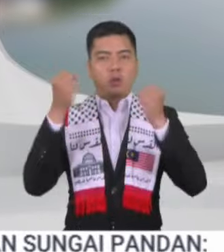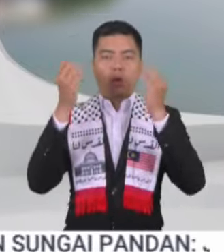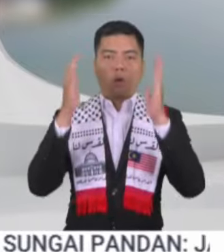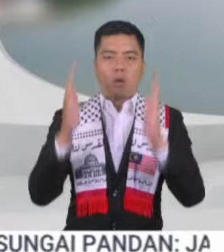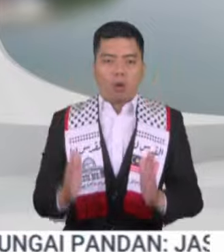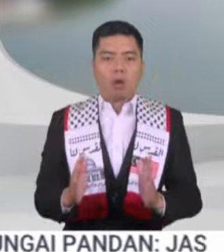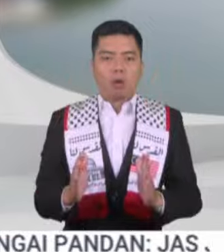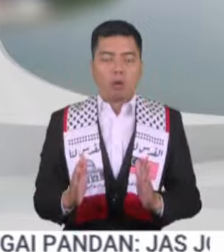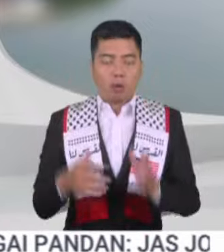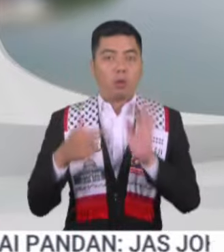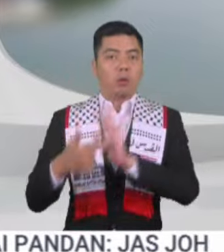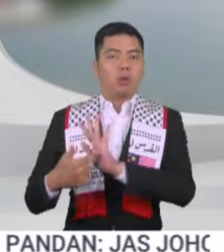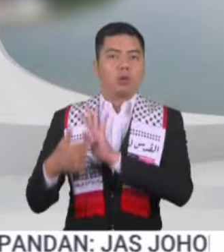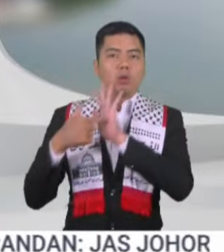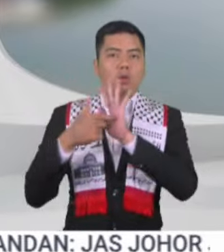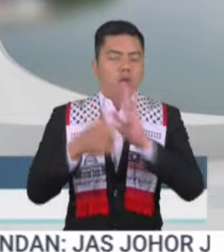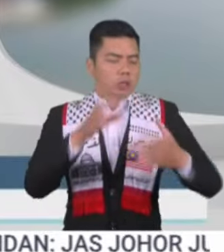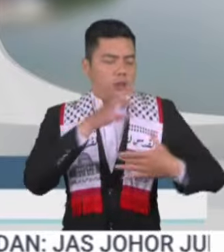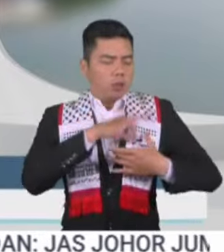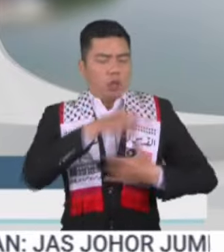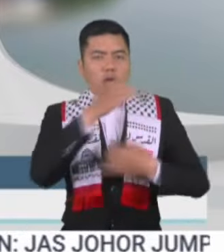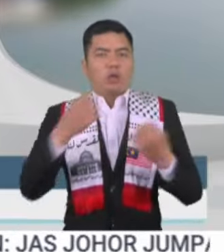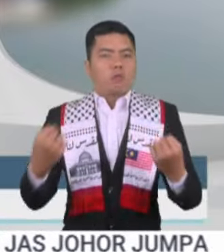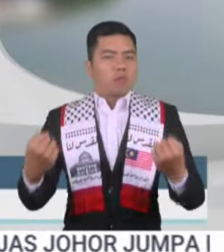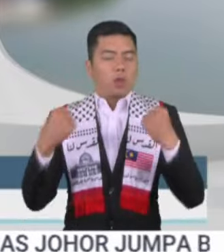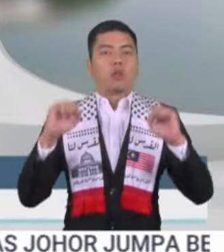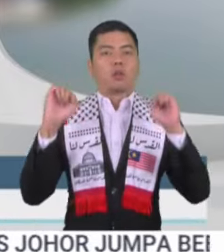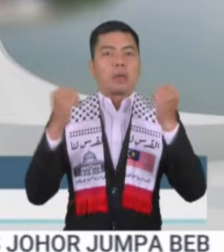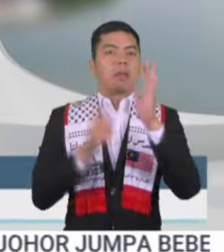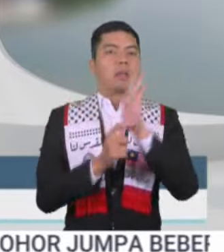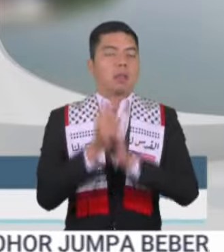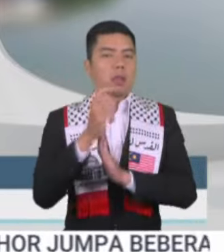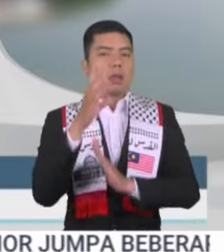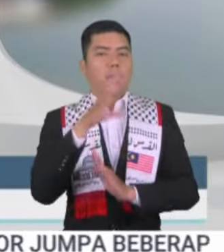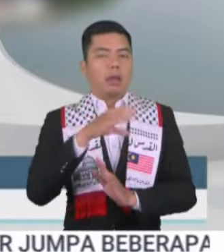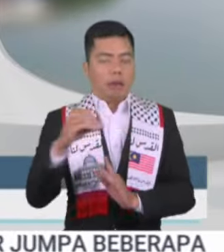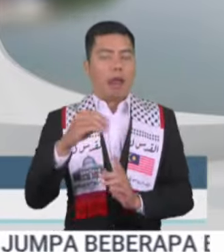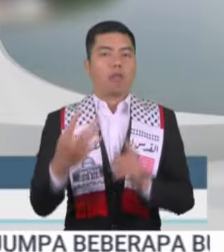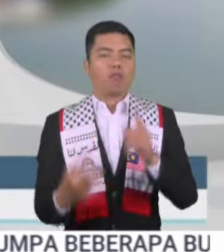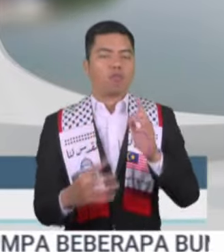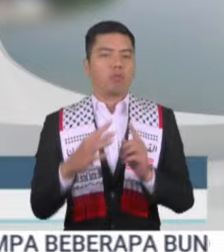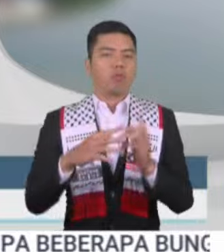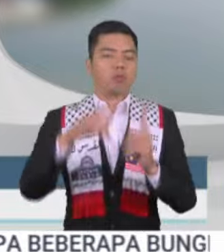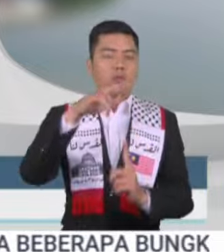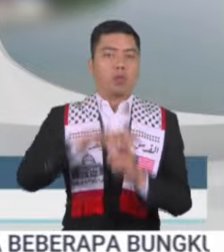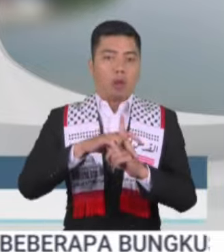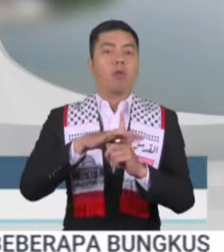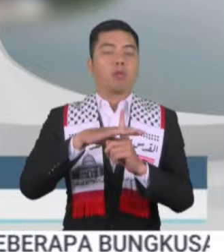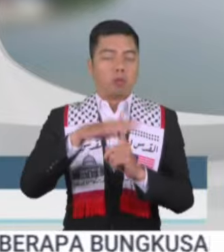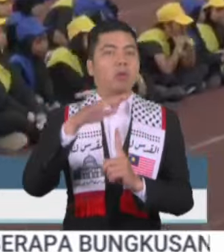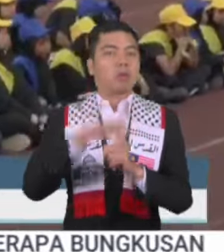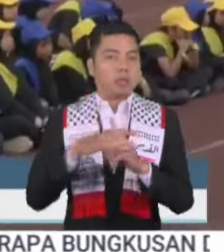yang mempamerkan semangat kesukanan yang tinggi sekaligus mewujudkan persaingan